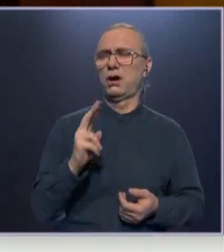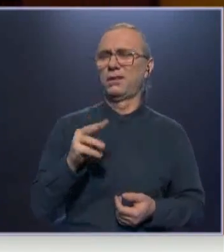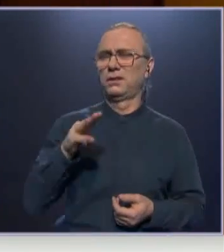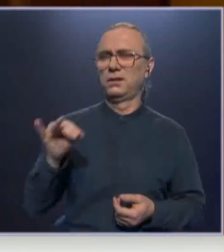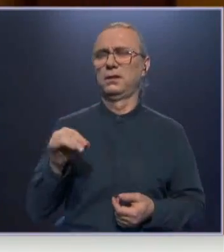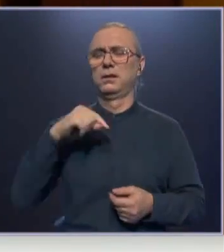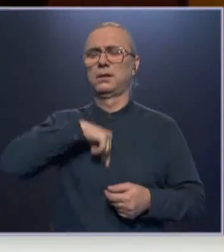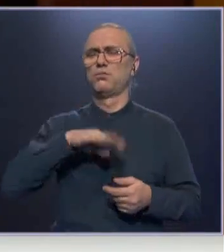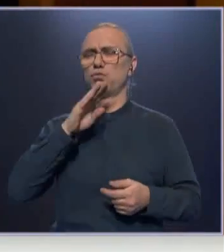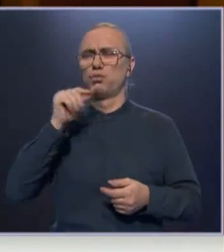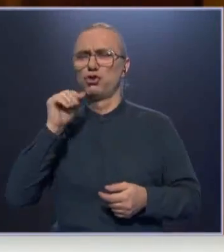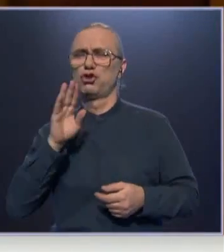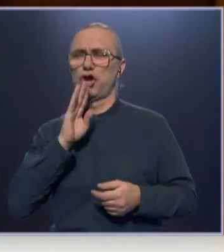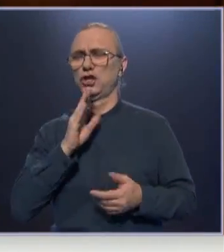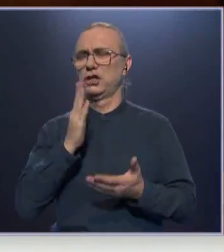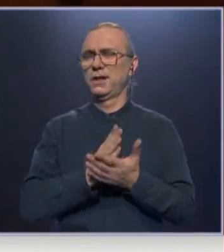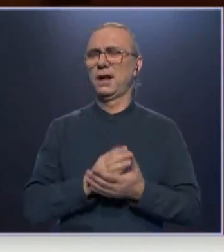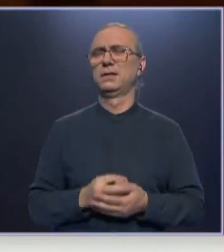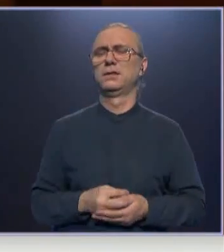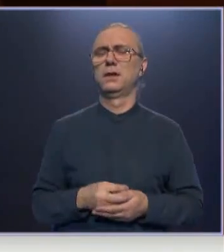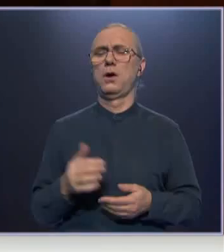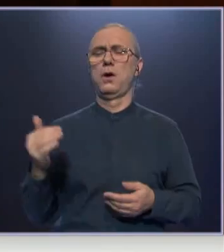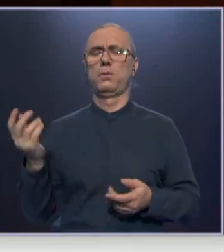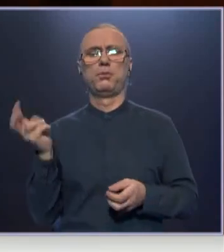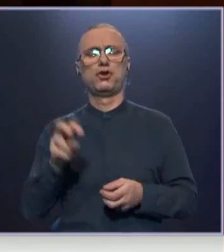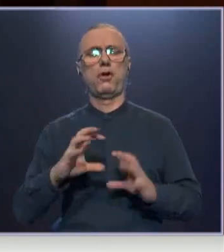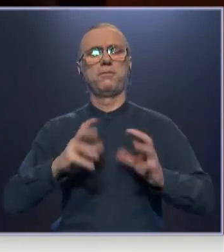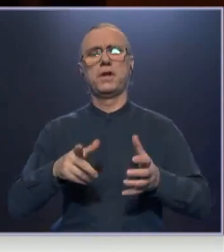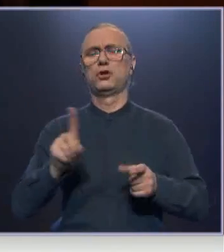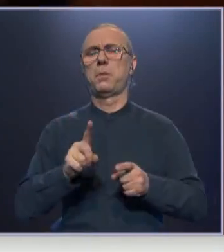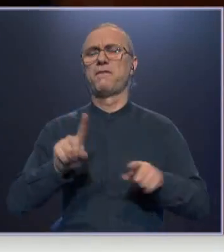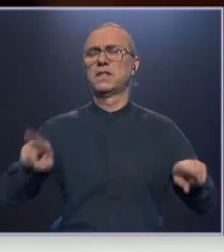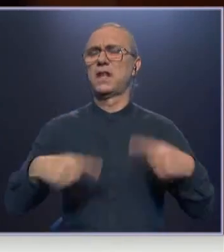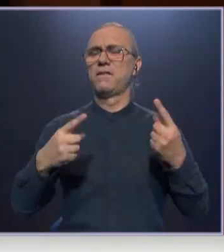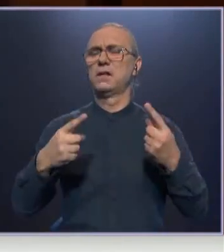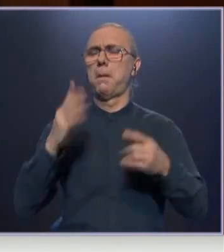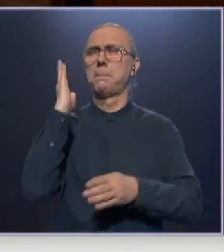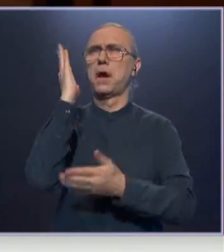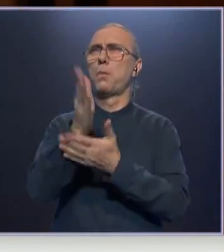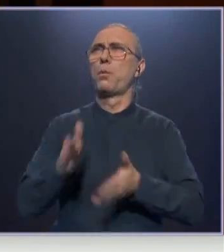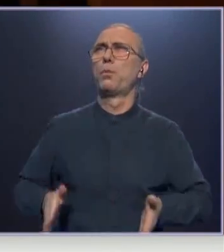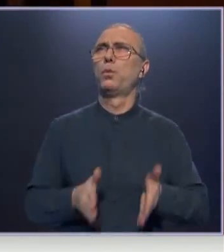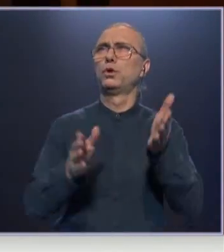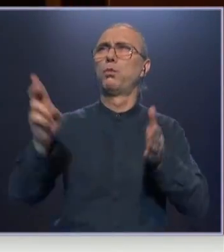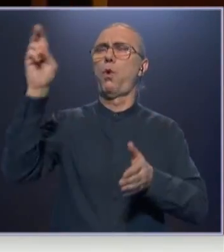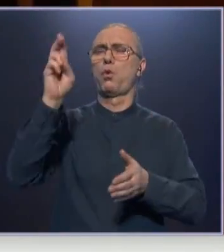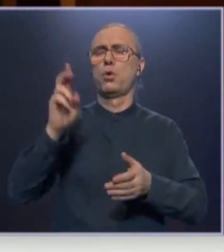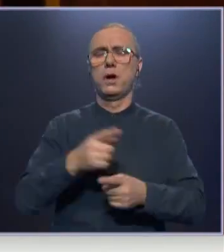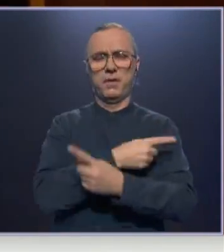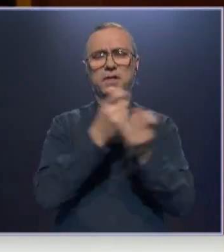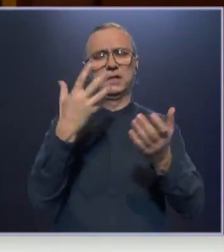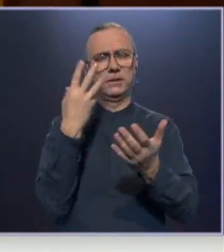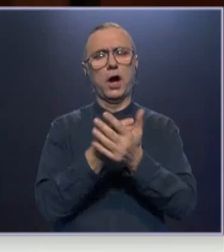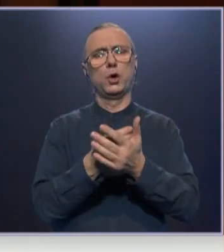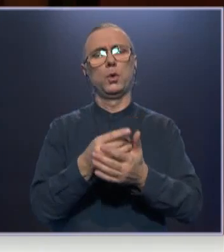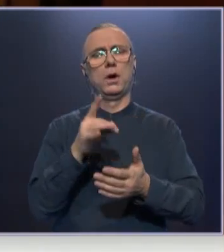всего человечества, чтобы восстановить прямой путь к Богу. И для этого провозгласил Саи-религию. А чтобы ему